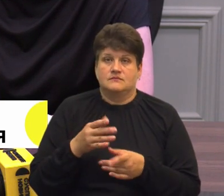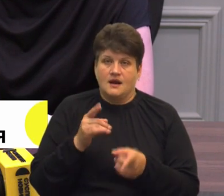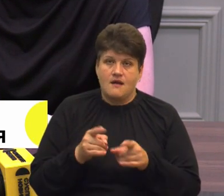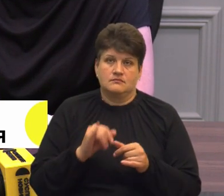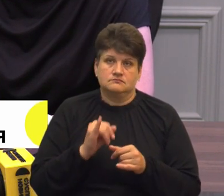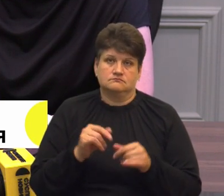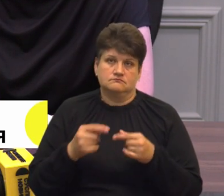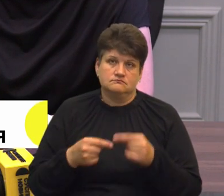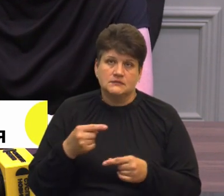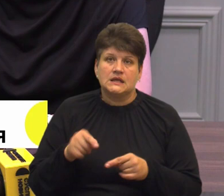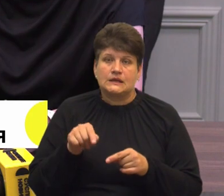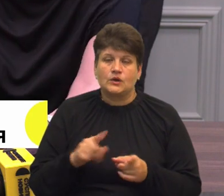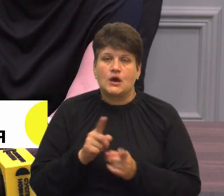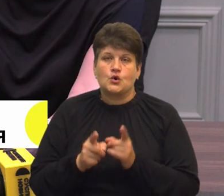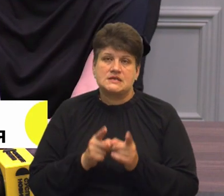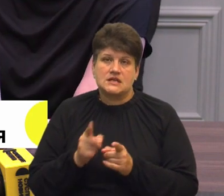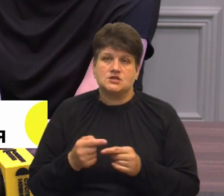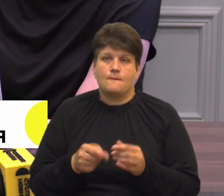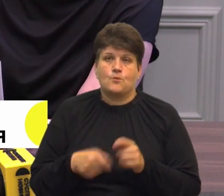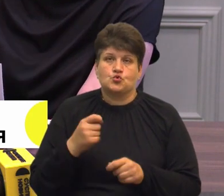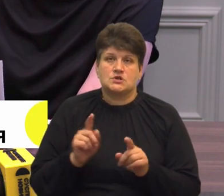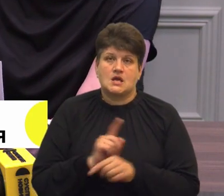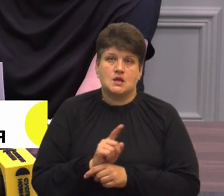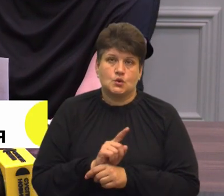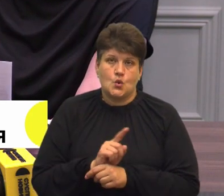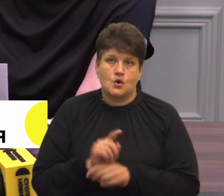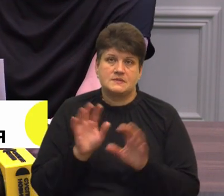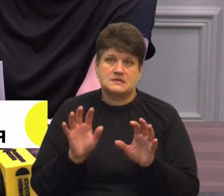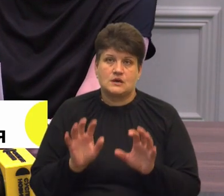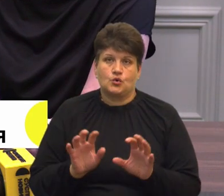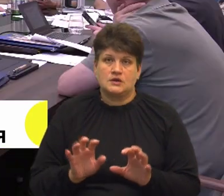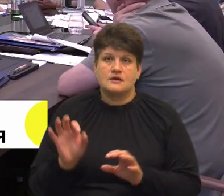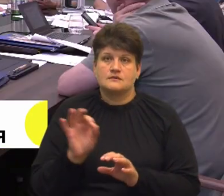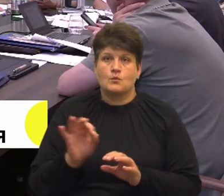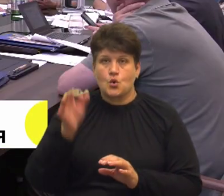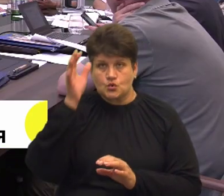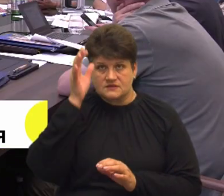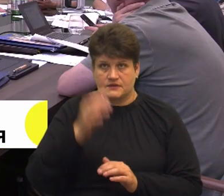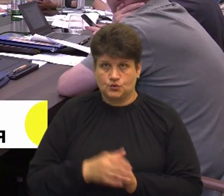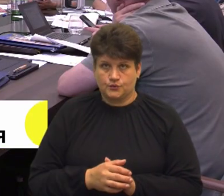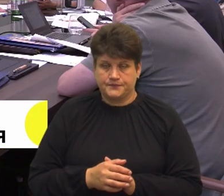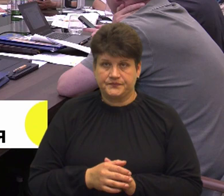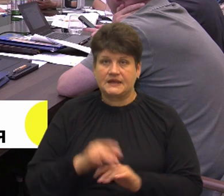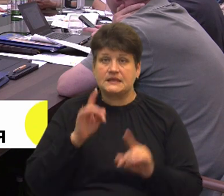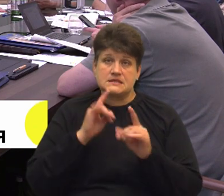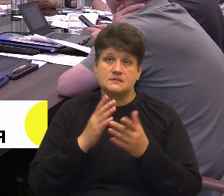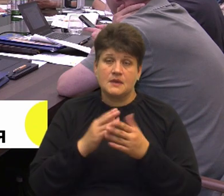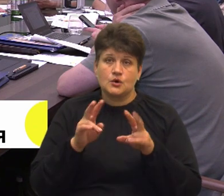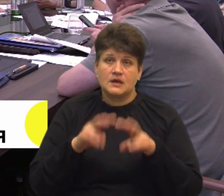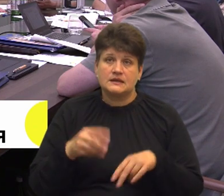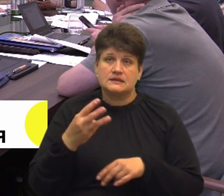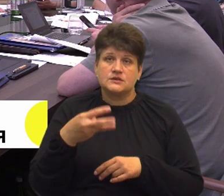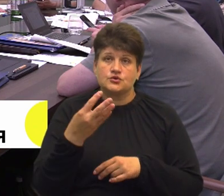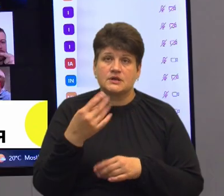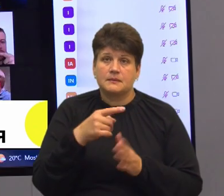наслідки такої реорганізації чи порушення норм законодавства про освіту на сесії мали розглянути 34 питання